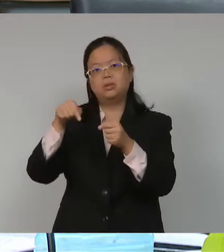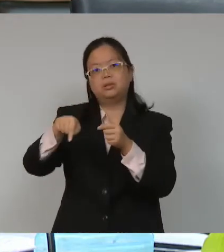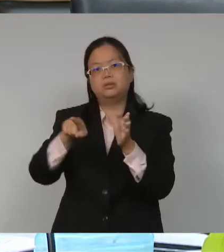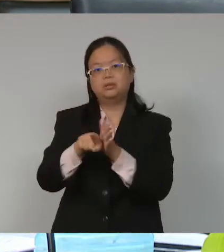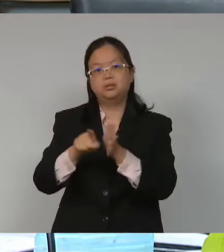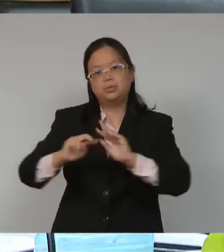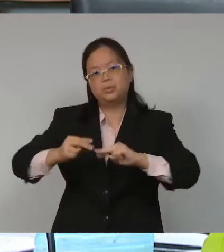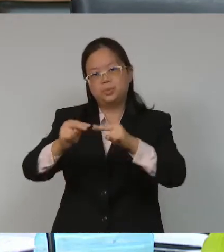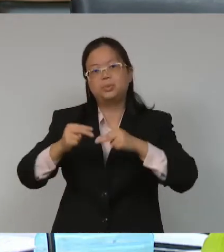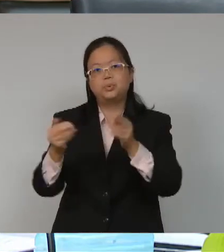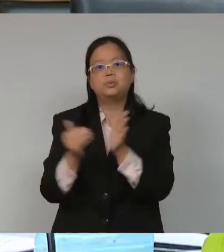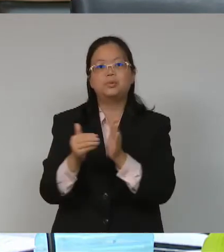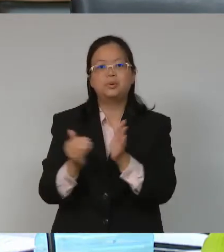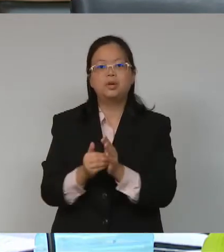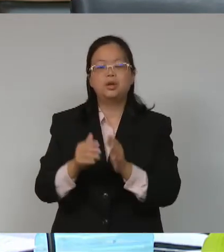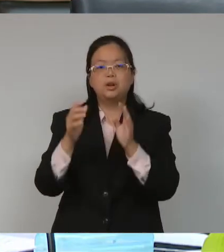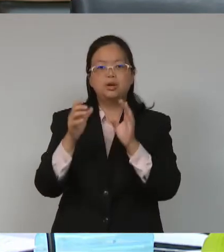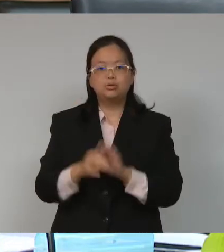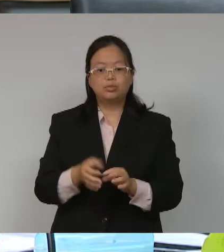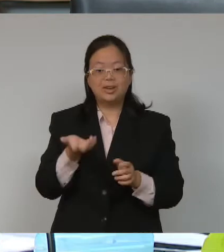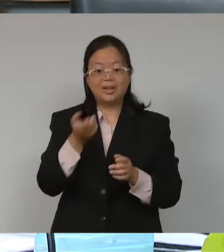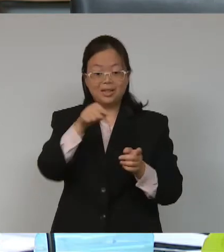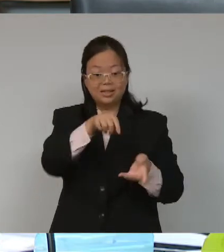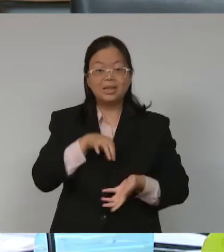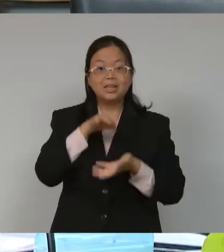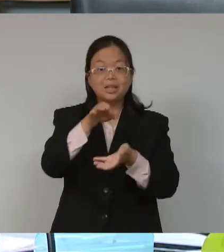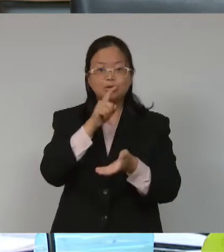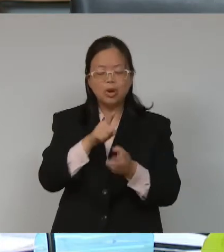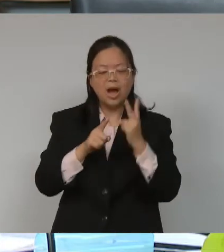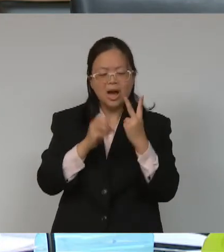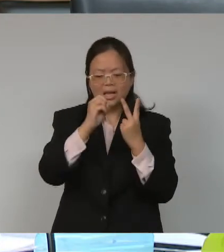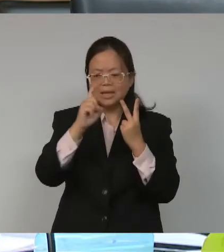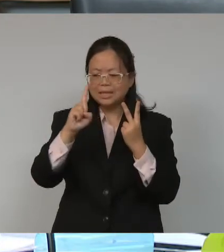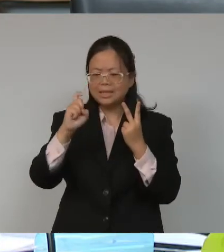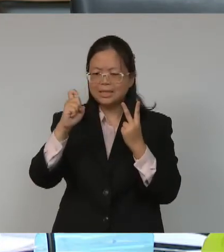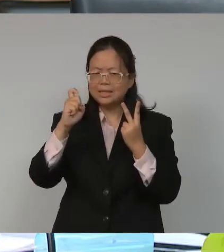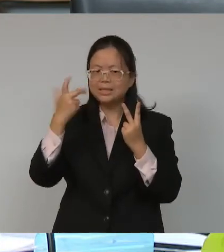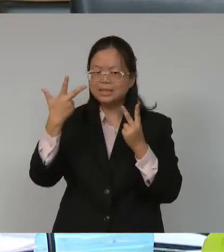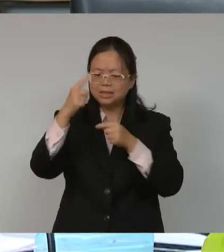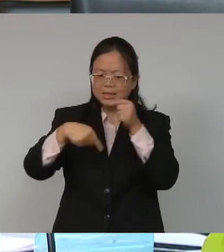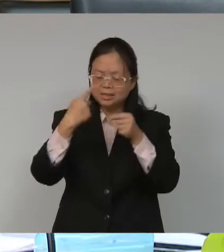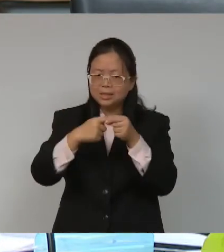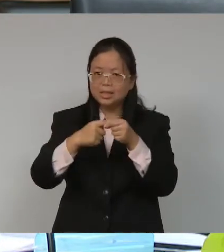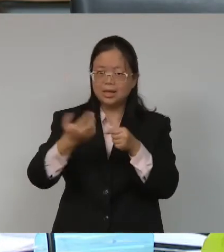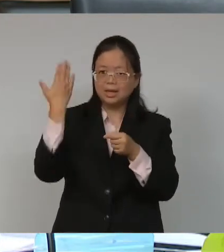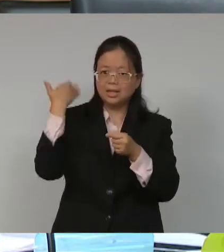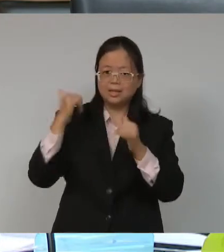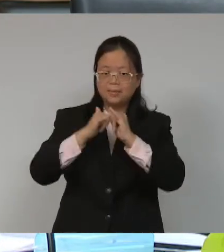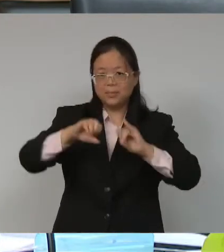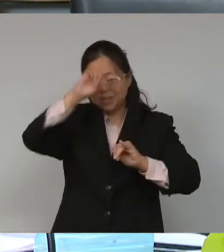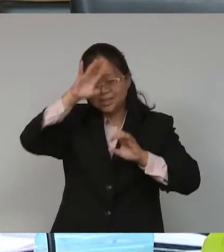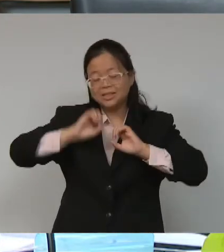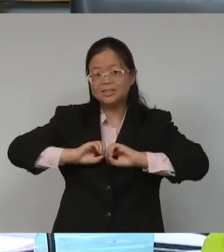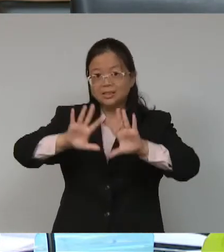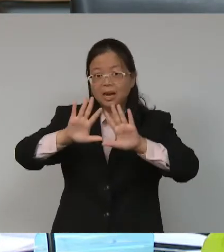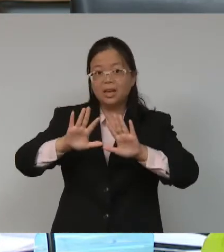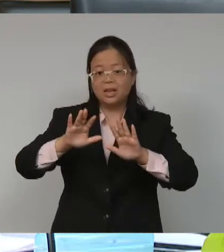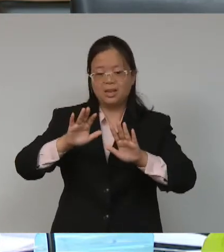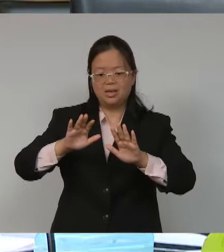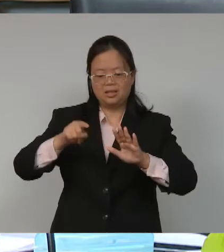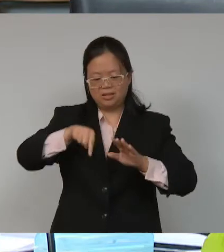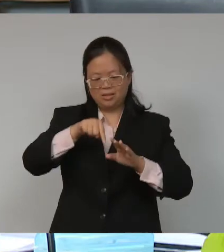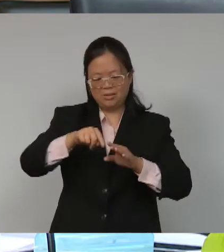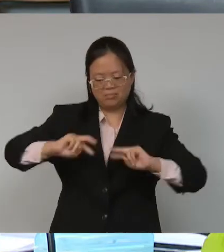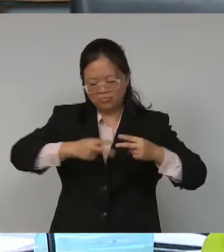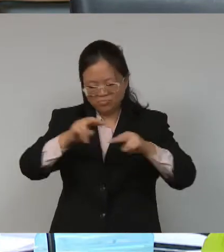出的公投修正案啊，我觉得应该也没有错，应该也没错。当然如果你要仔细谈啊，说他当年的提案是105年就早就提